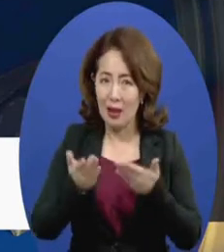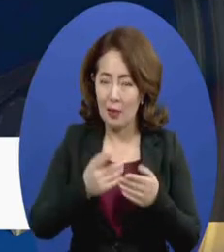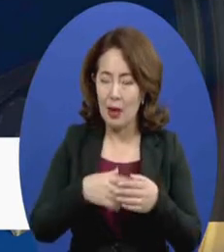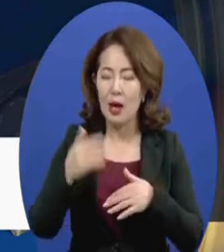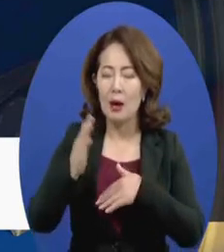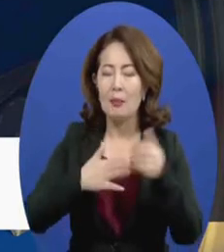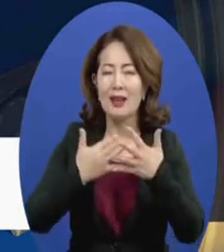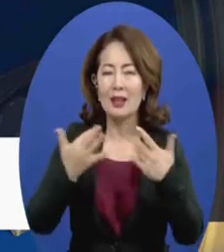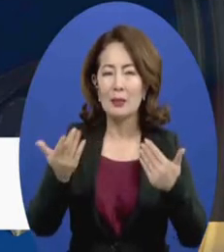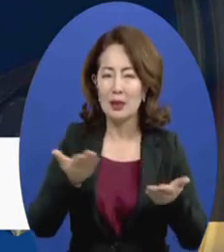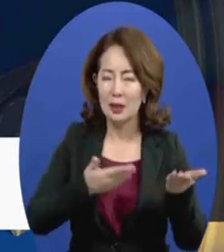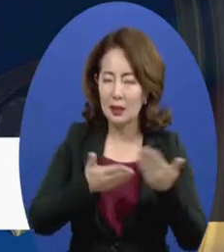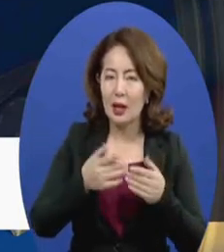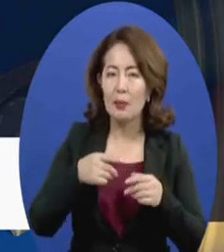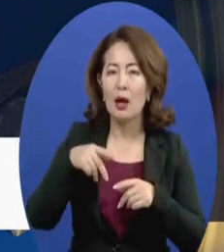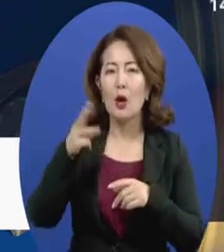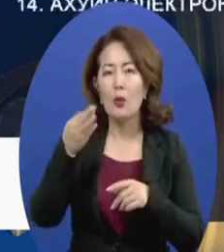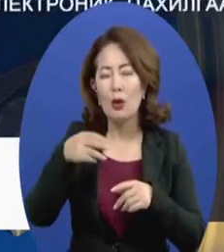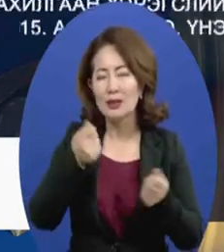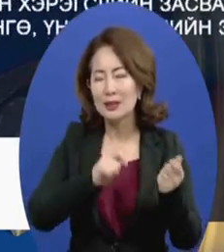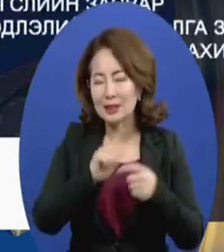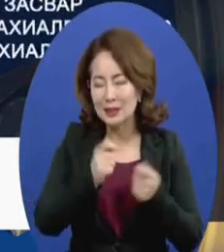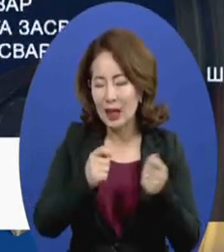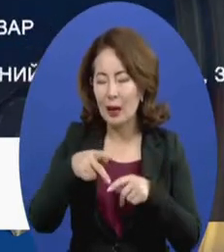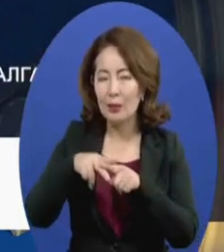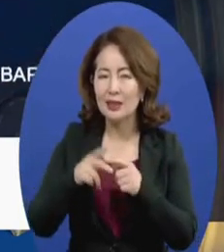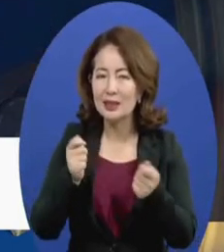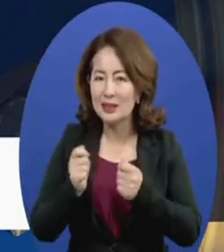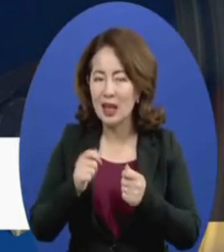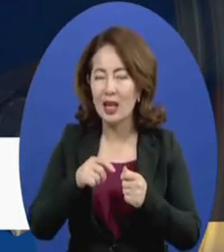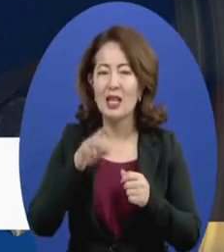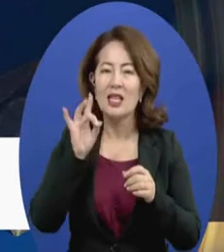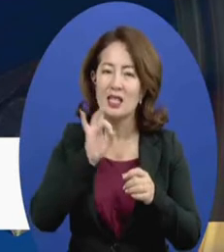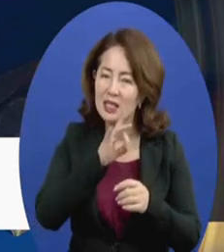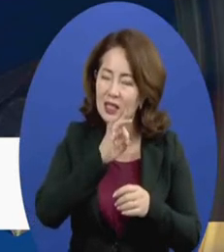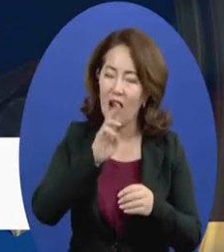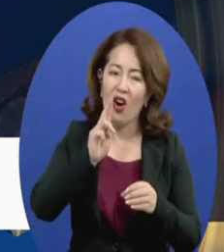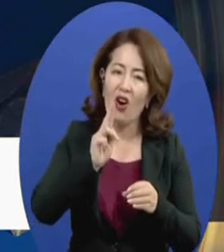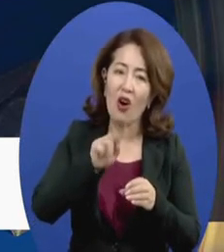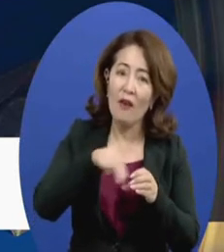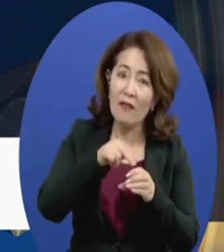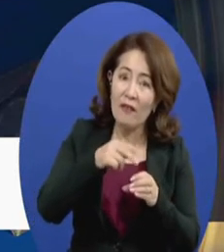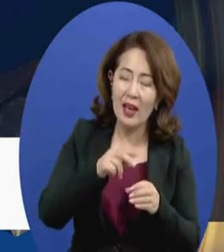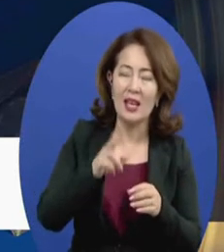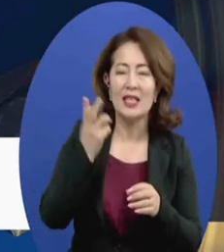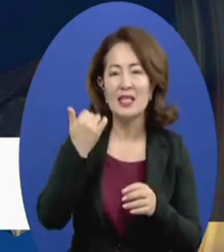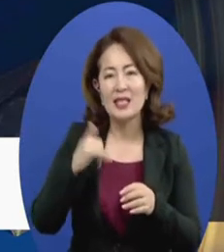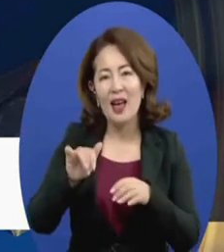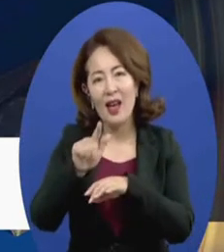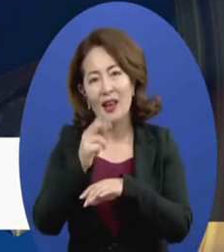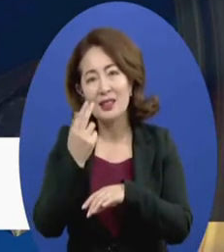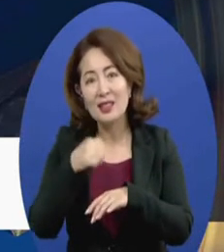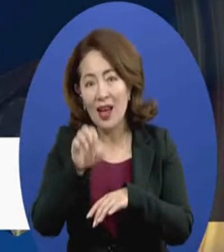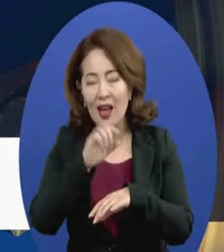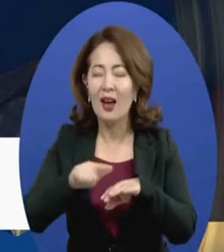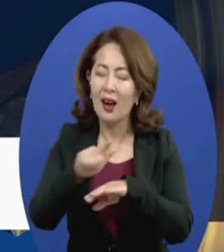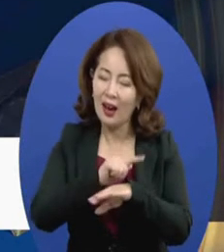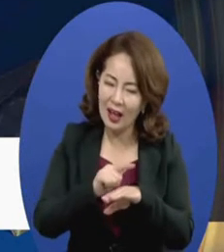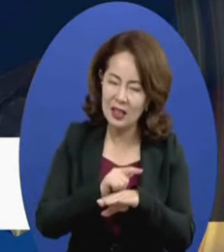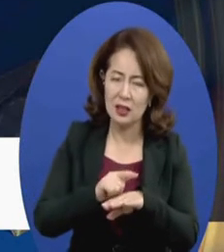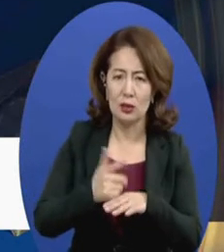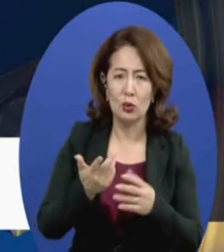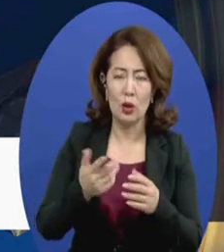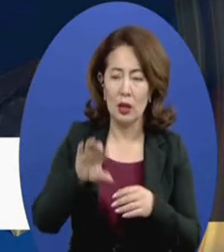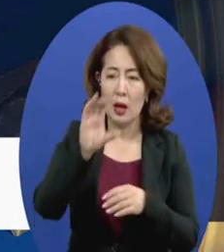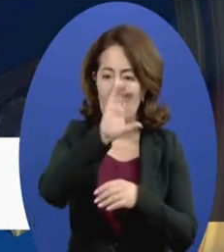зах, автотехникийн зах, ресторан, кафе, за цайны газар гэдэг маань нийтийн үйлчлэгээтэй болон байгууллагын одоо